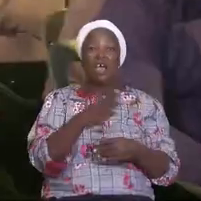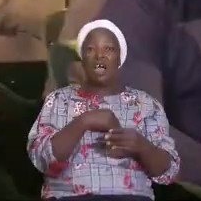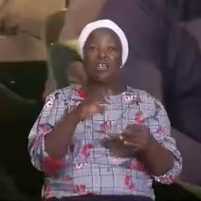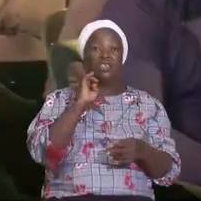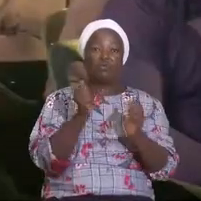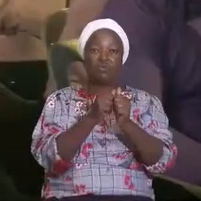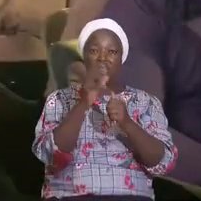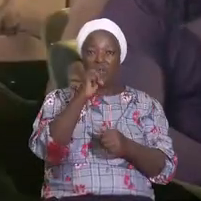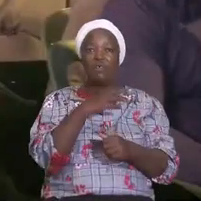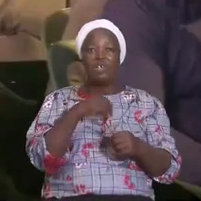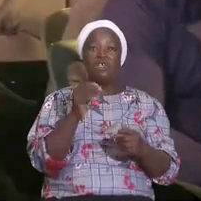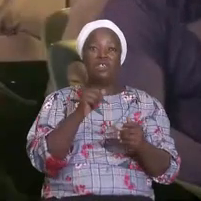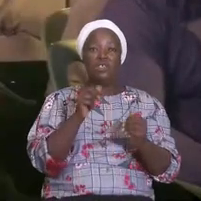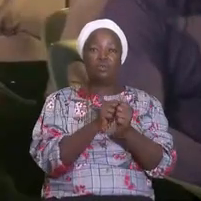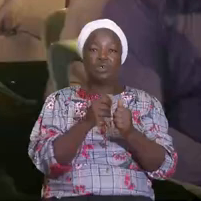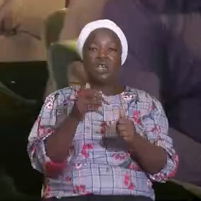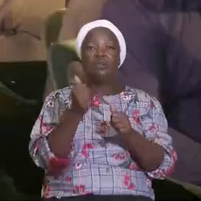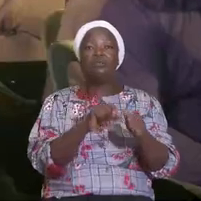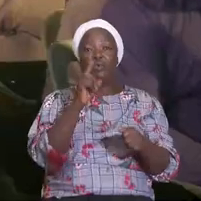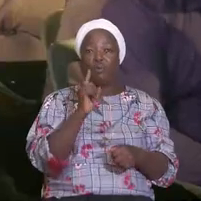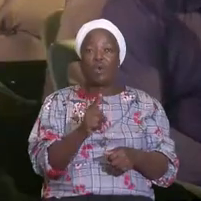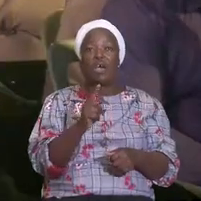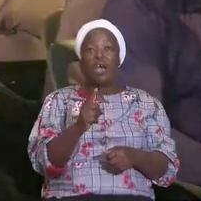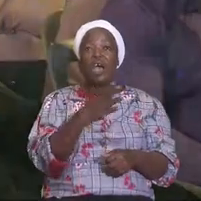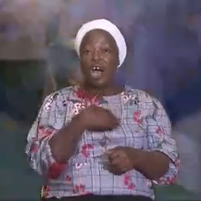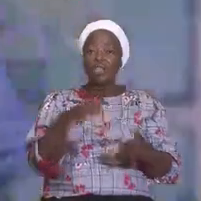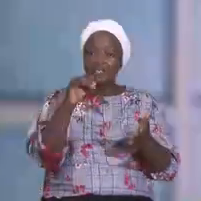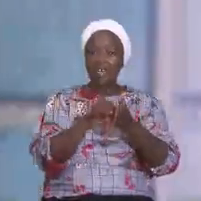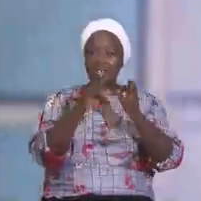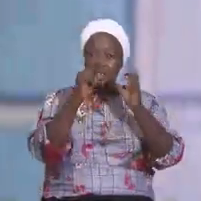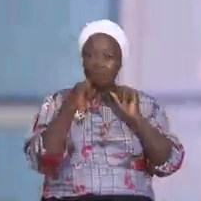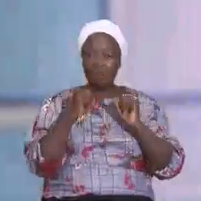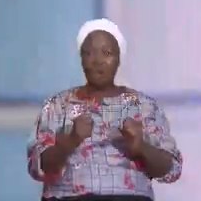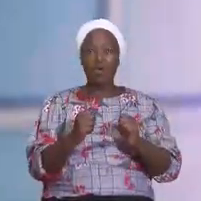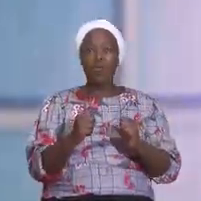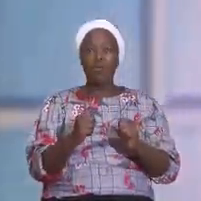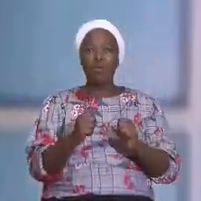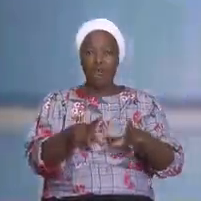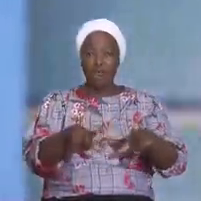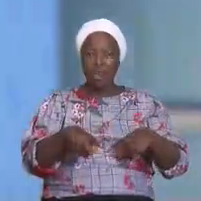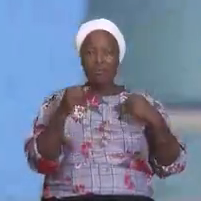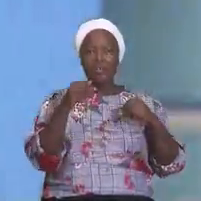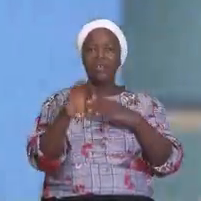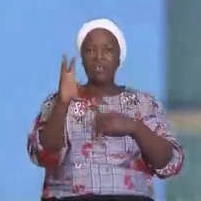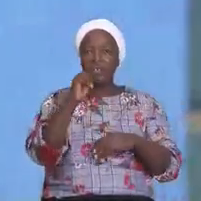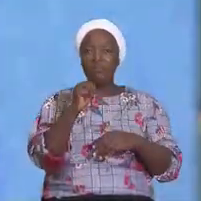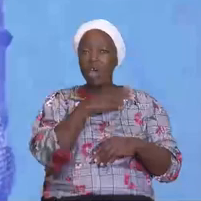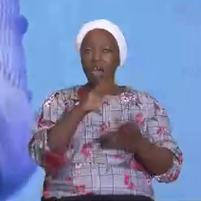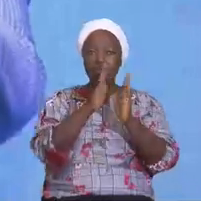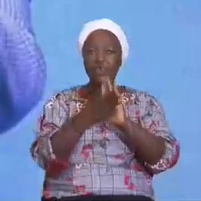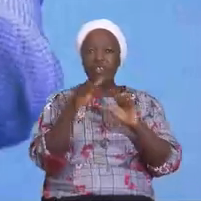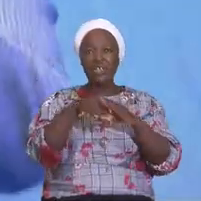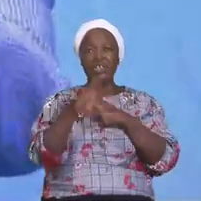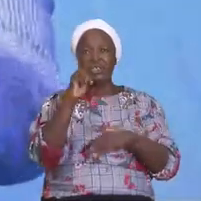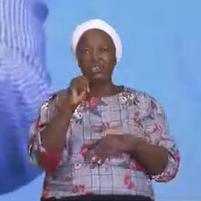l'homme est au ciel et il est ici, il est avec eux et il est avec tout le monde. Et